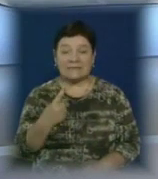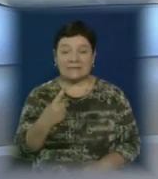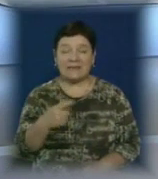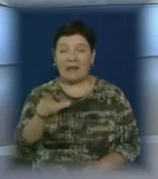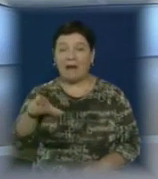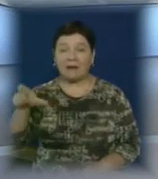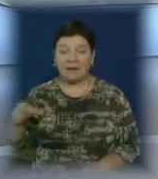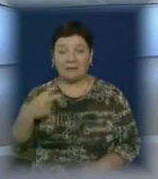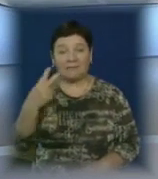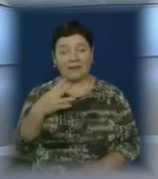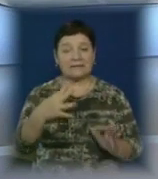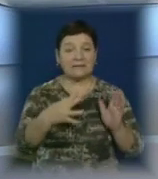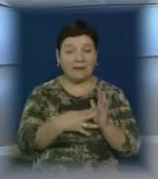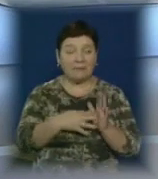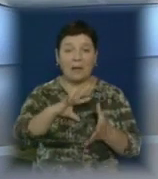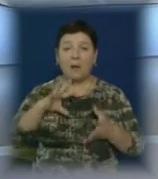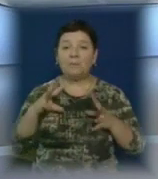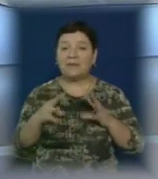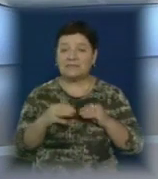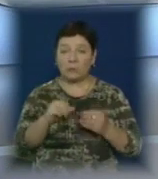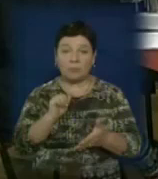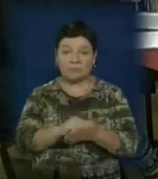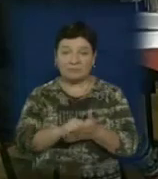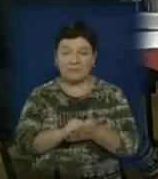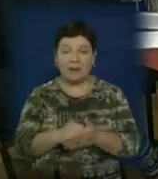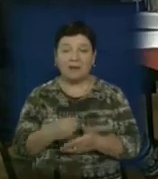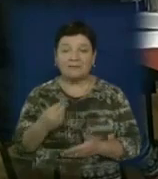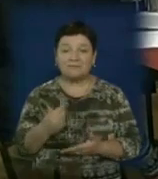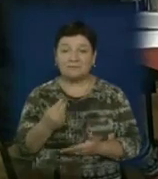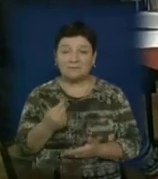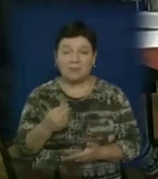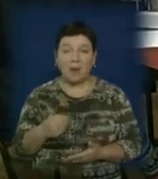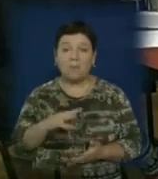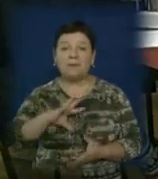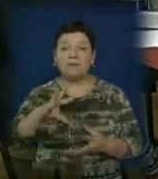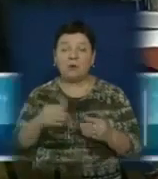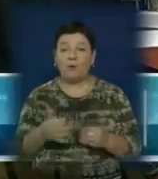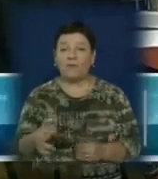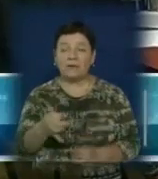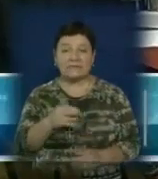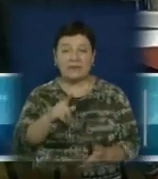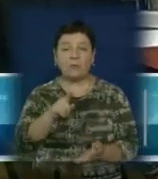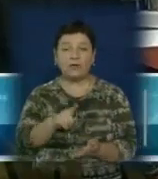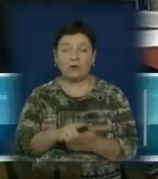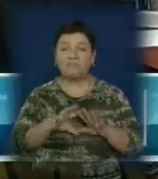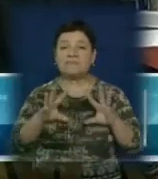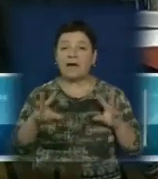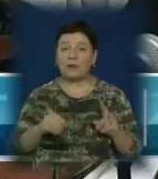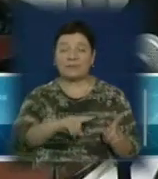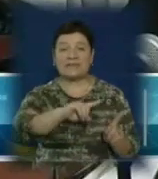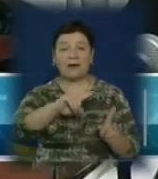– 29. Підсумки кампанії з декларування доходів громадян за минулий рік підбили в обласній податковій. Загалом